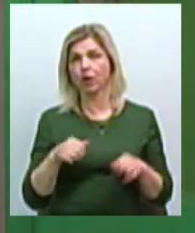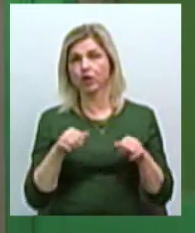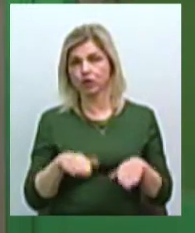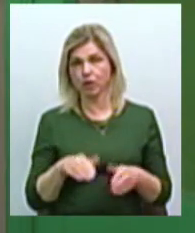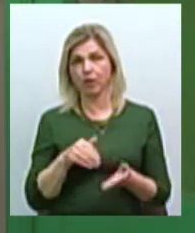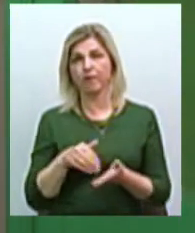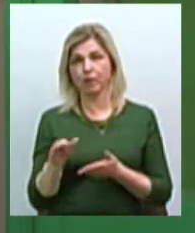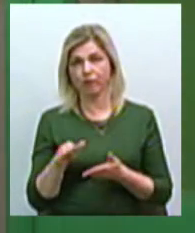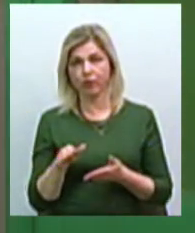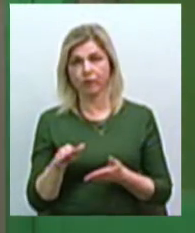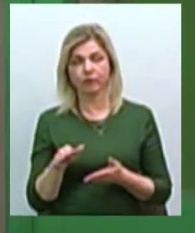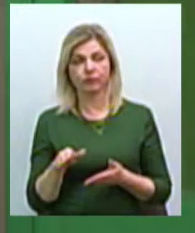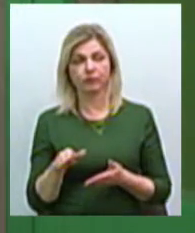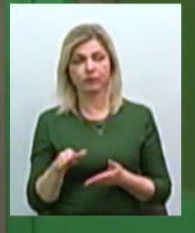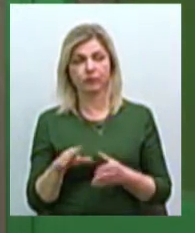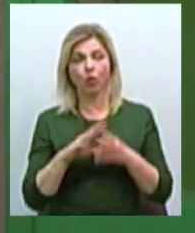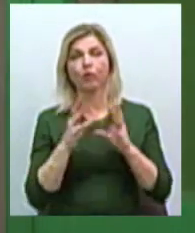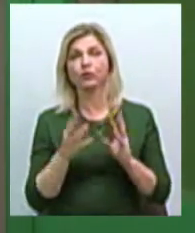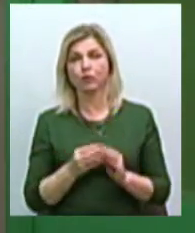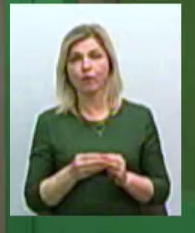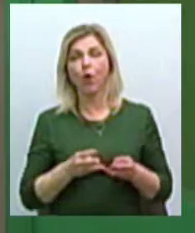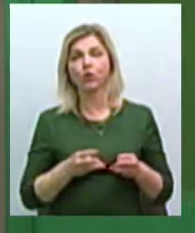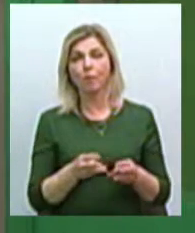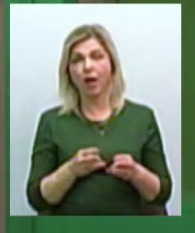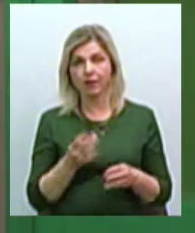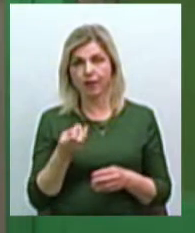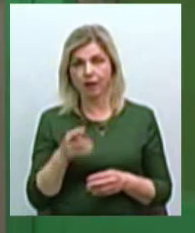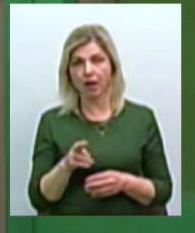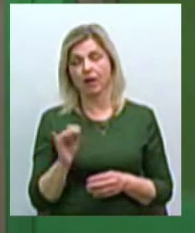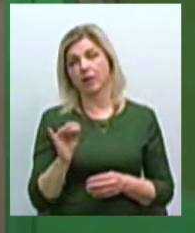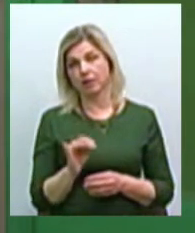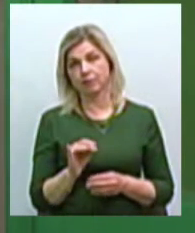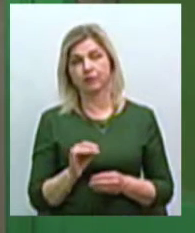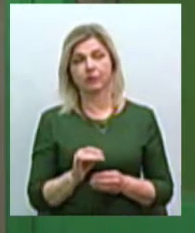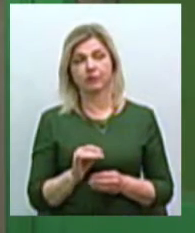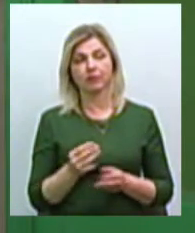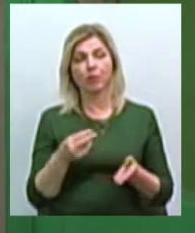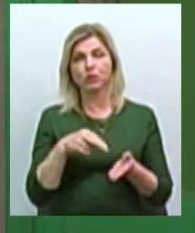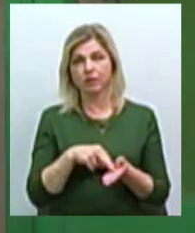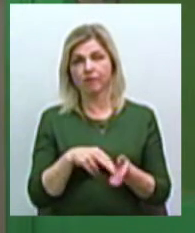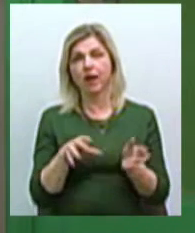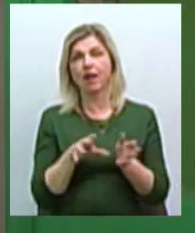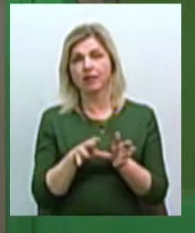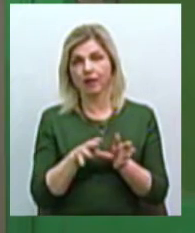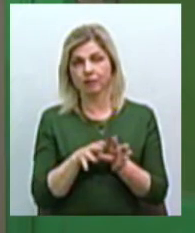відмовитися від загального опалення і поставили